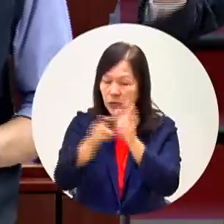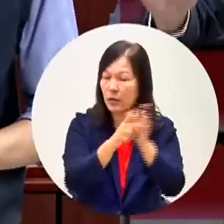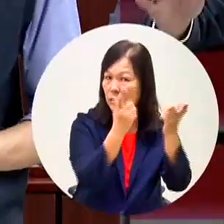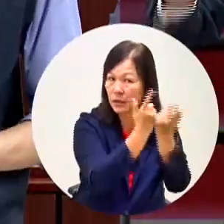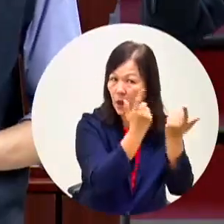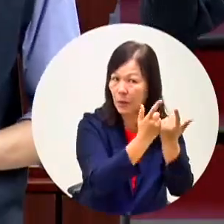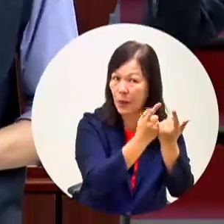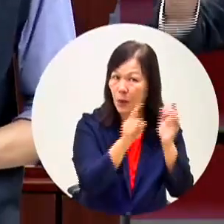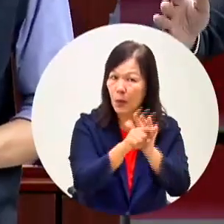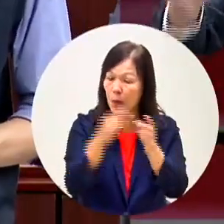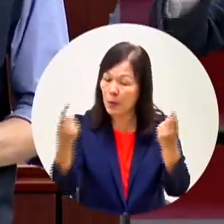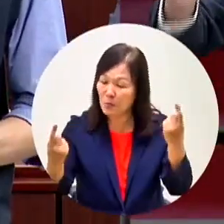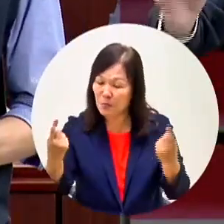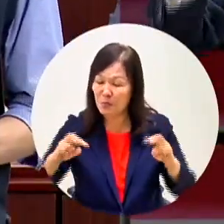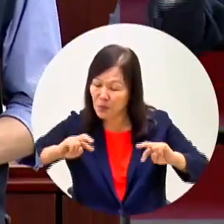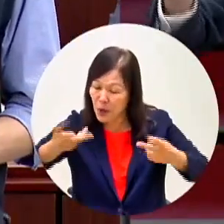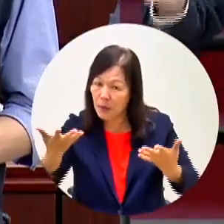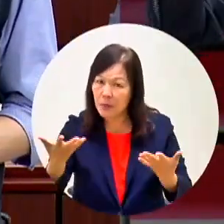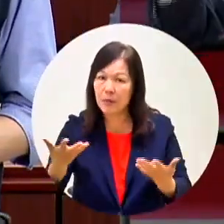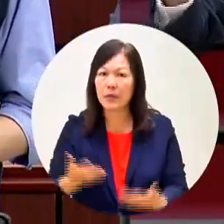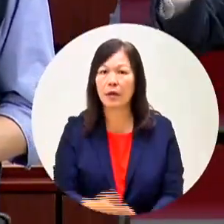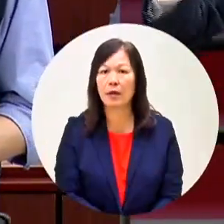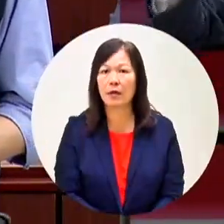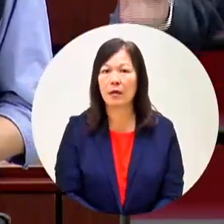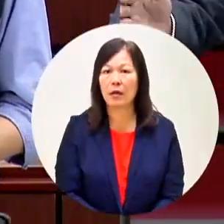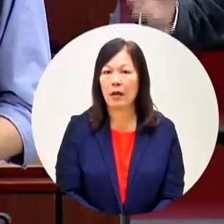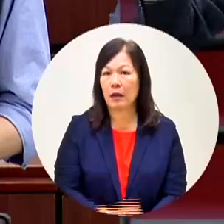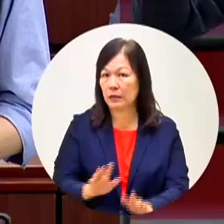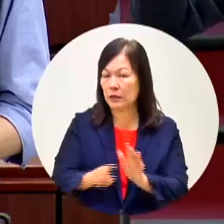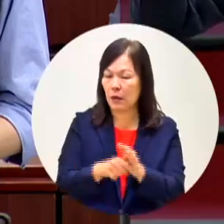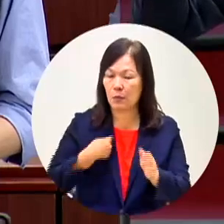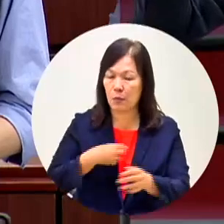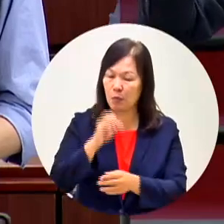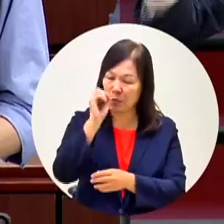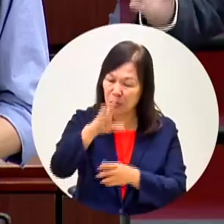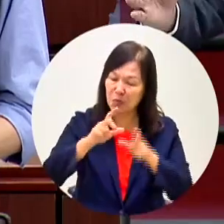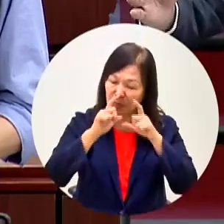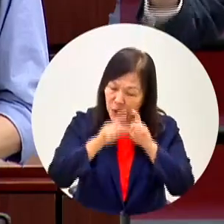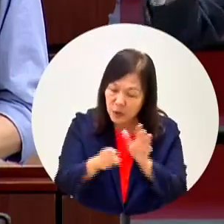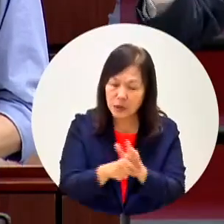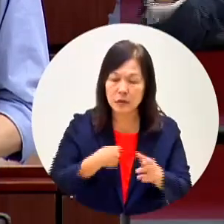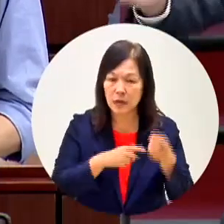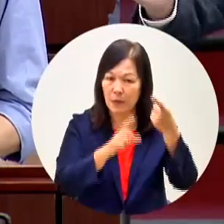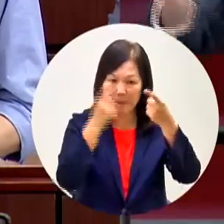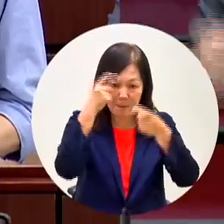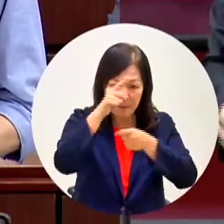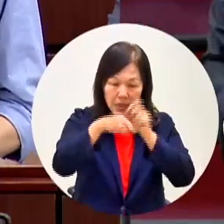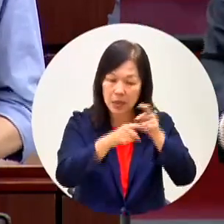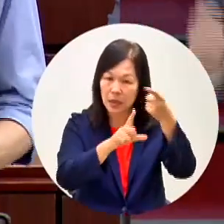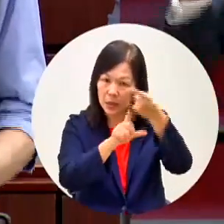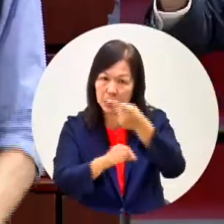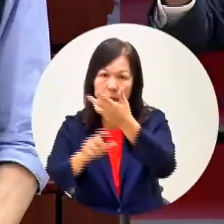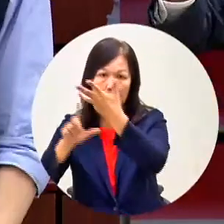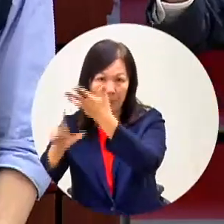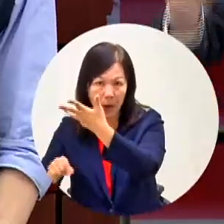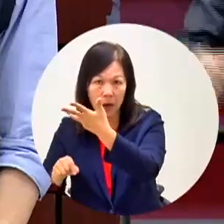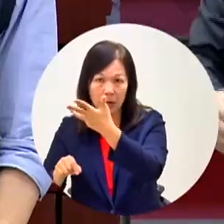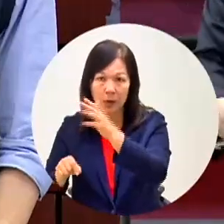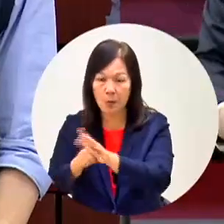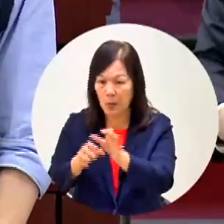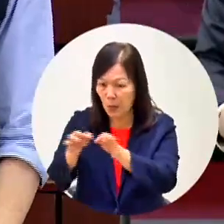你没有办法承诺回答明年的一到八月的盈利事业销售额成长多少，这是你没有办法回答。我知